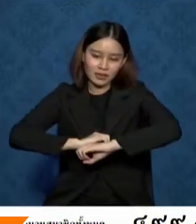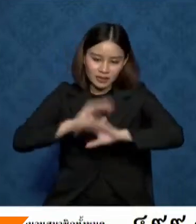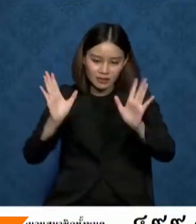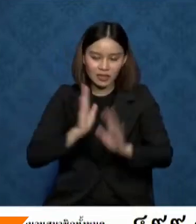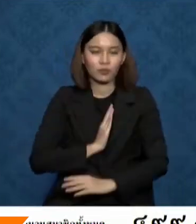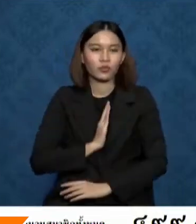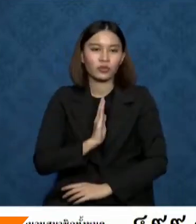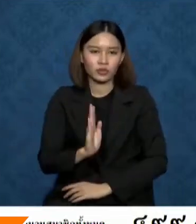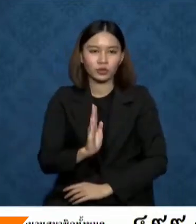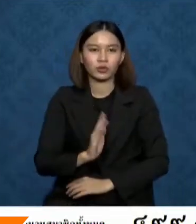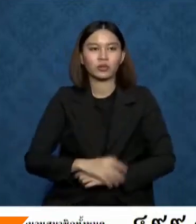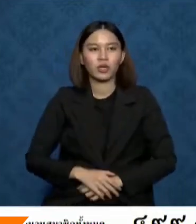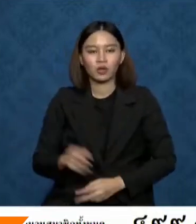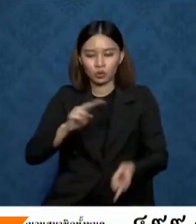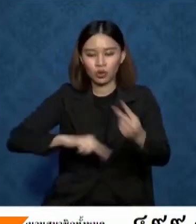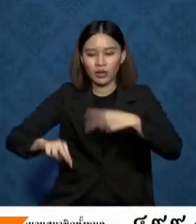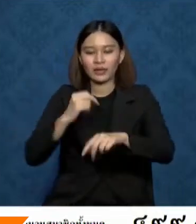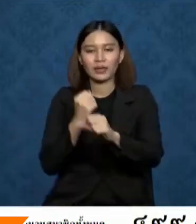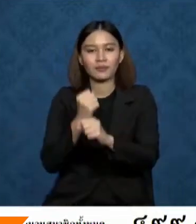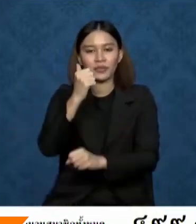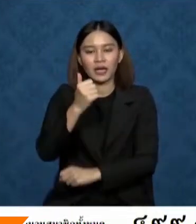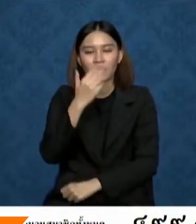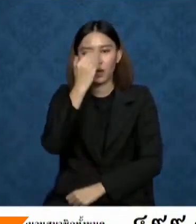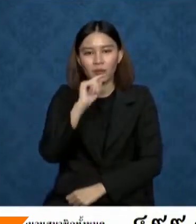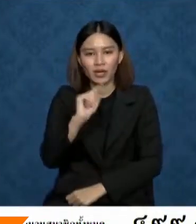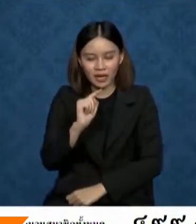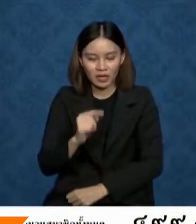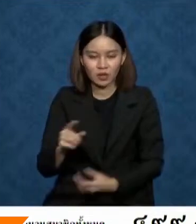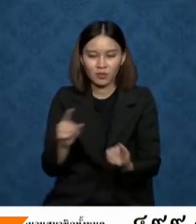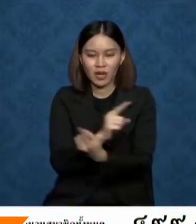ขอบคุณพอธณ